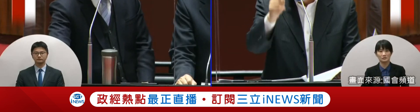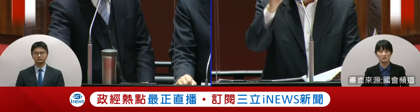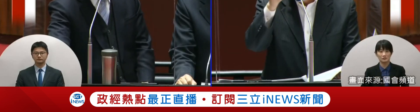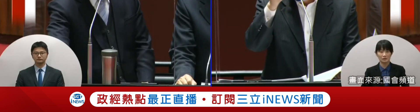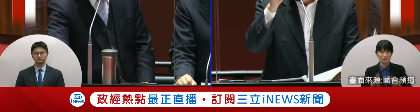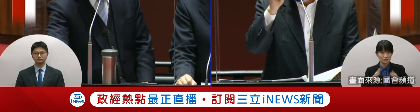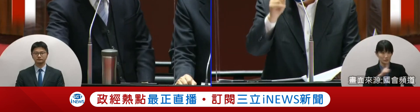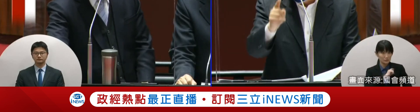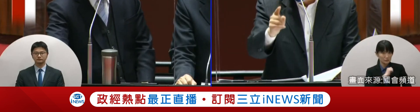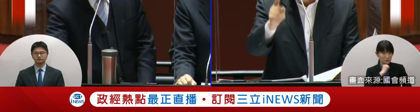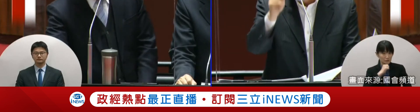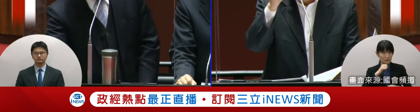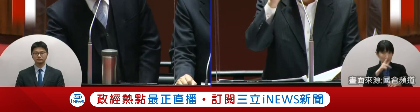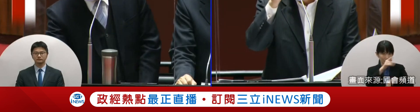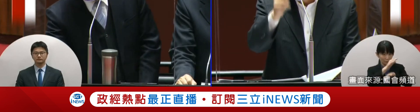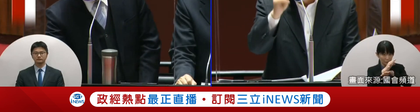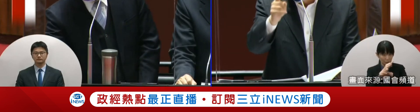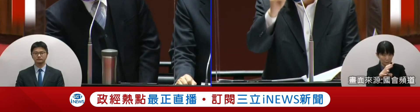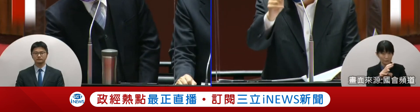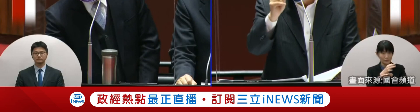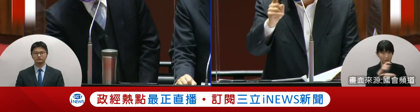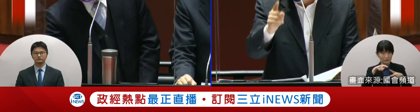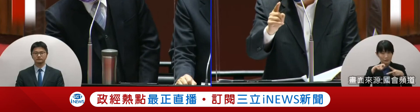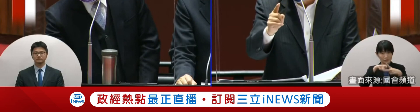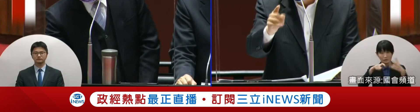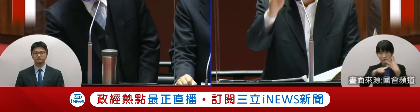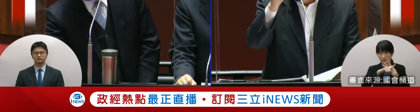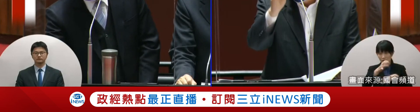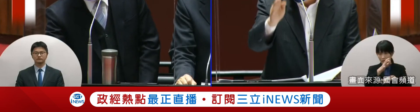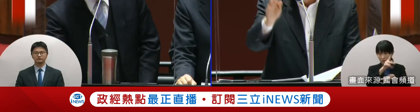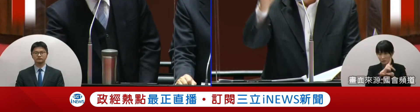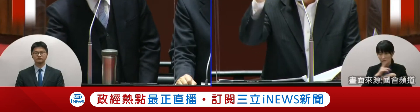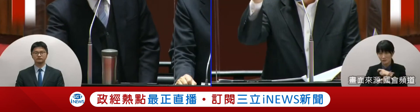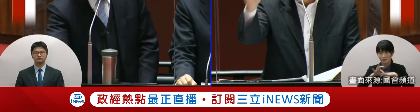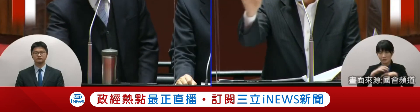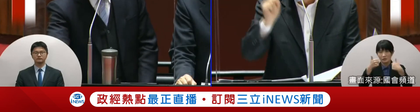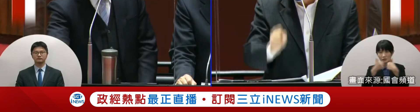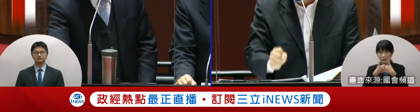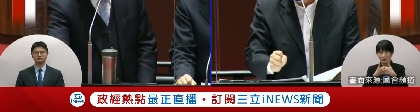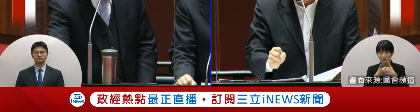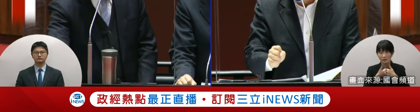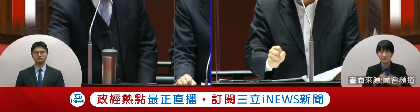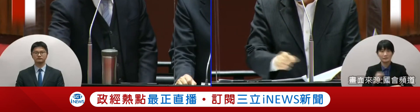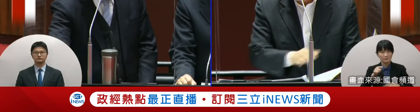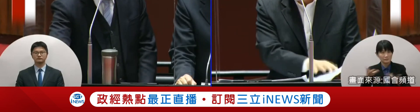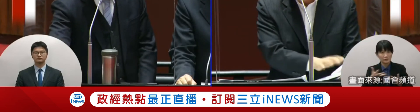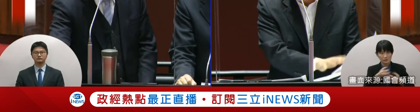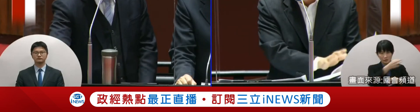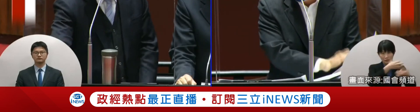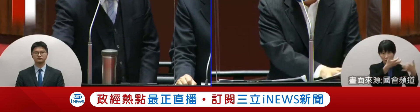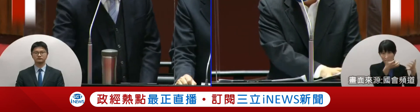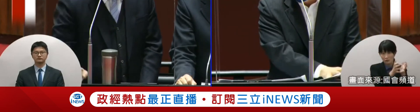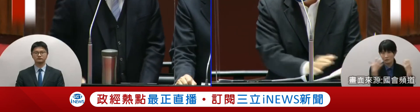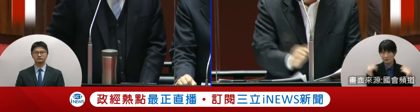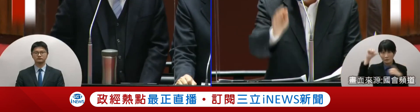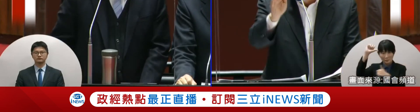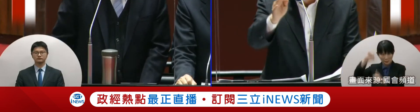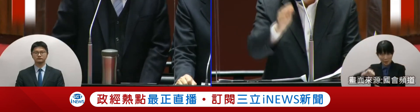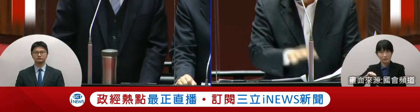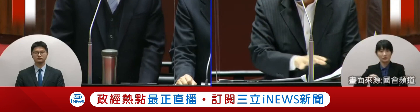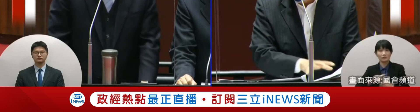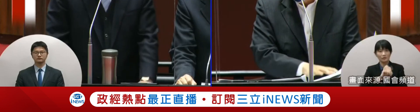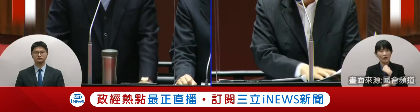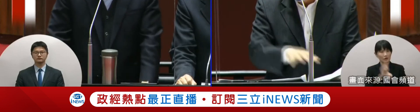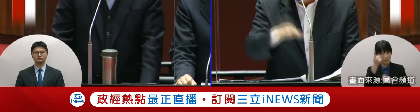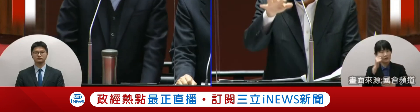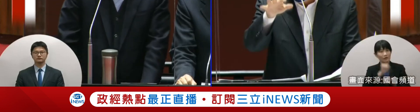自强科学、自强工业科学基金会要求经济部去惩处，所以违反的是这个条。那你